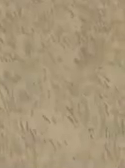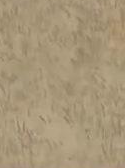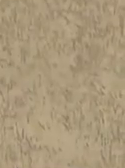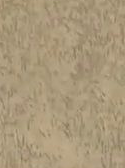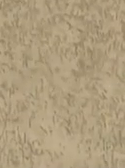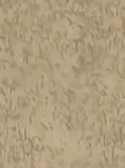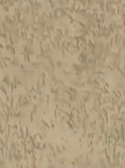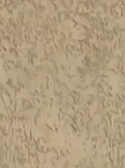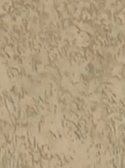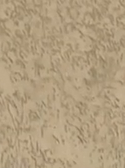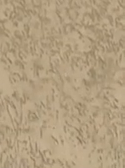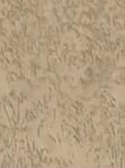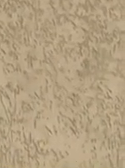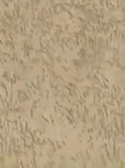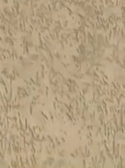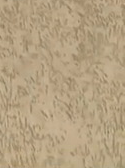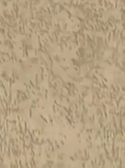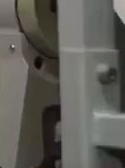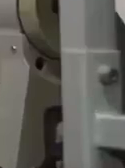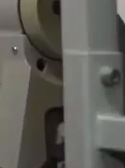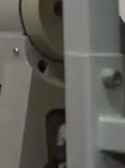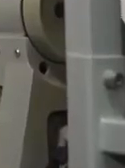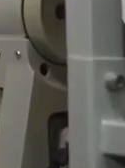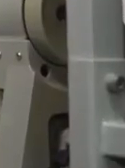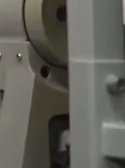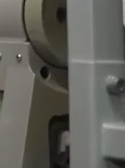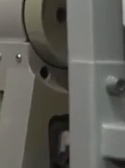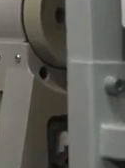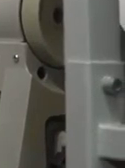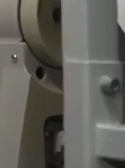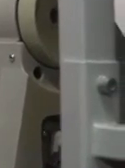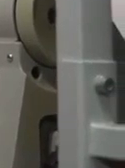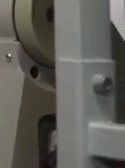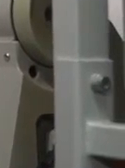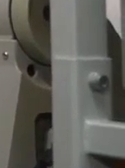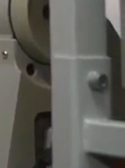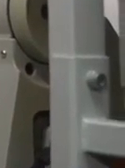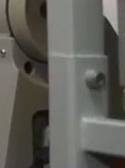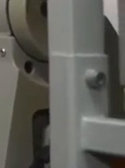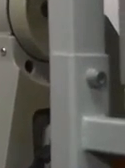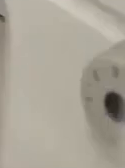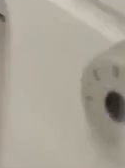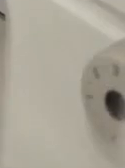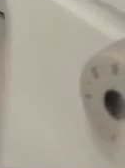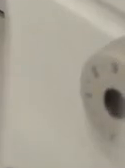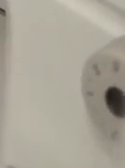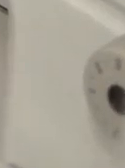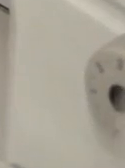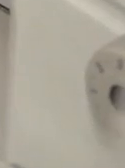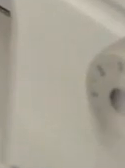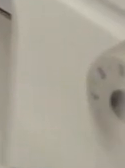Оці всі підвищення повинні бути не лише на період коронавірусу, а постійно всім лікарям підняти зарплату.